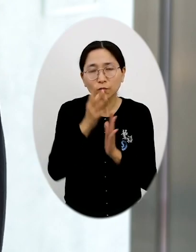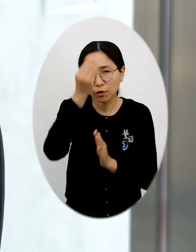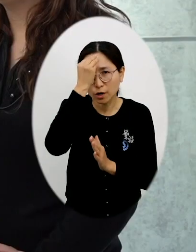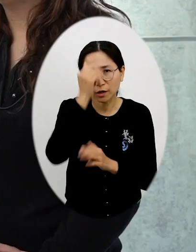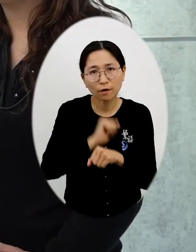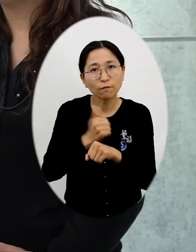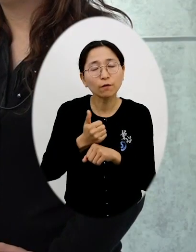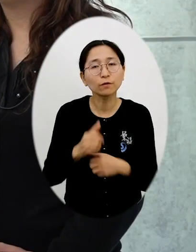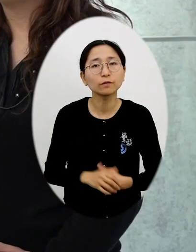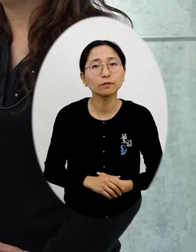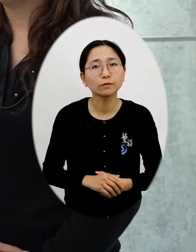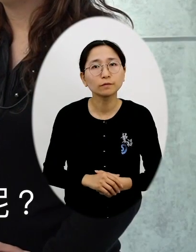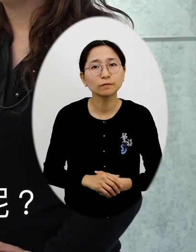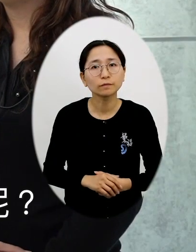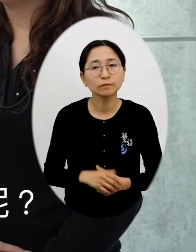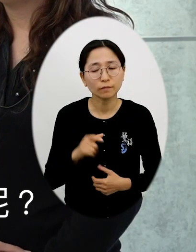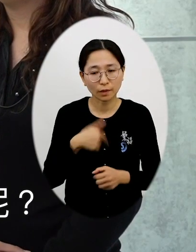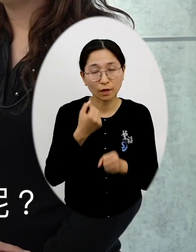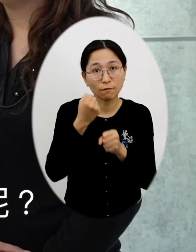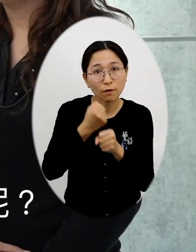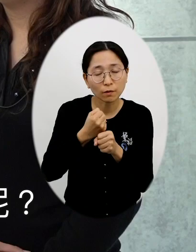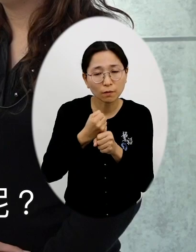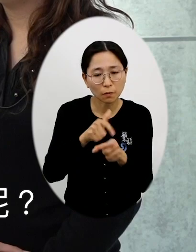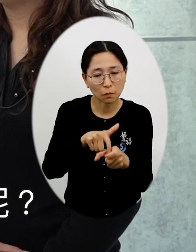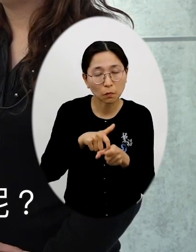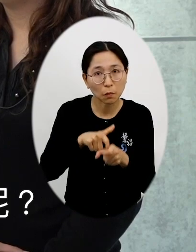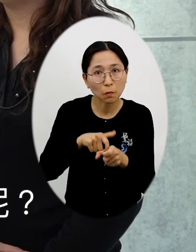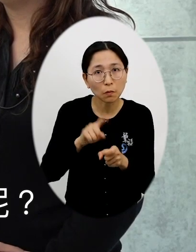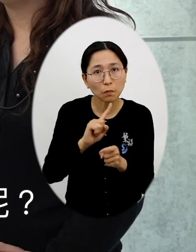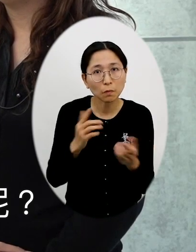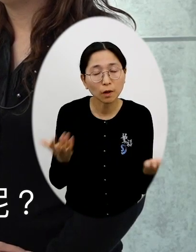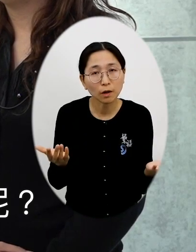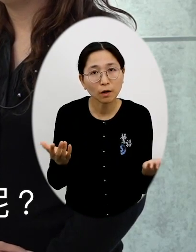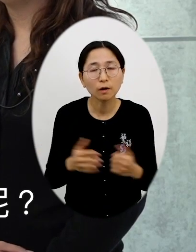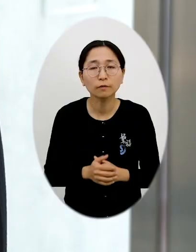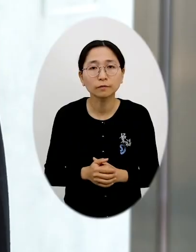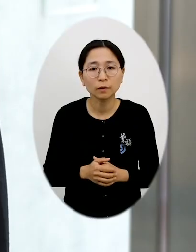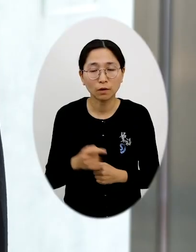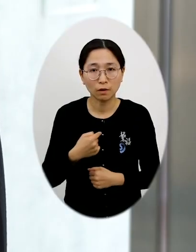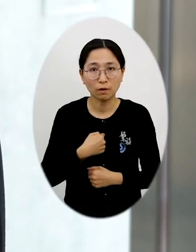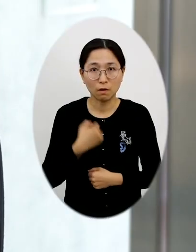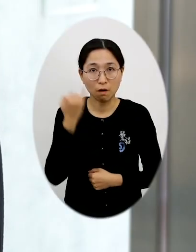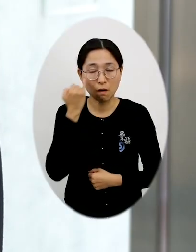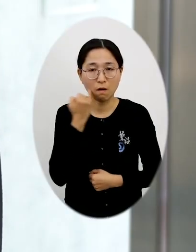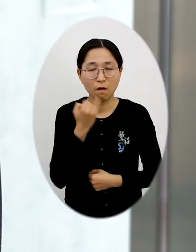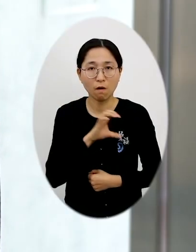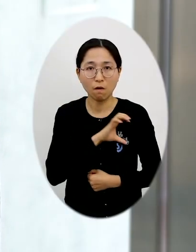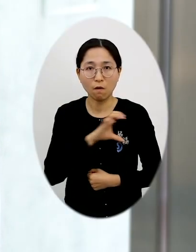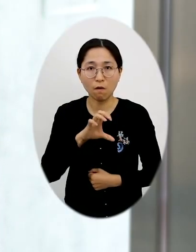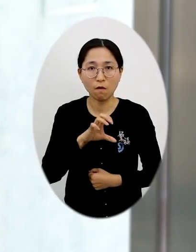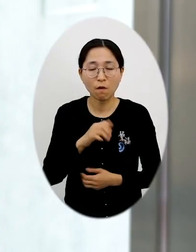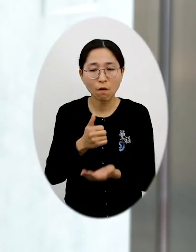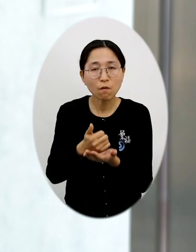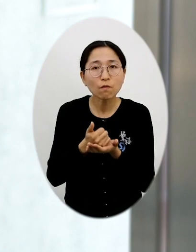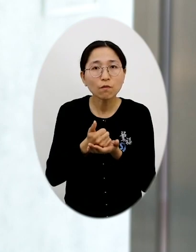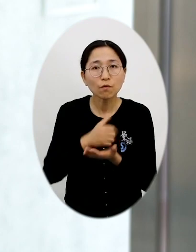機會。 咁另外呢份工作啦，個收入穩定性又係點樣咧？ 因為我係香港聾人福利